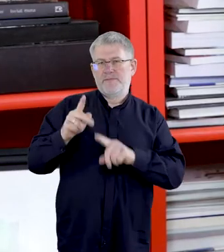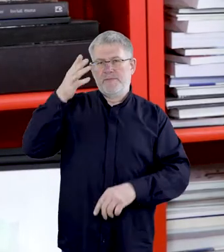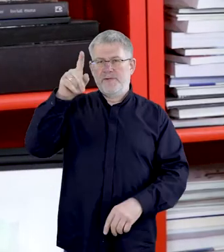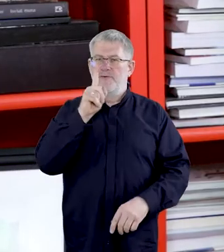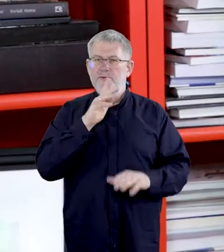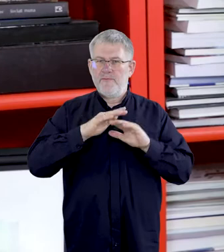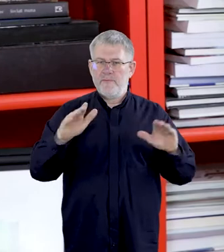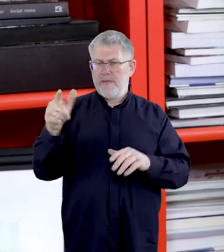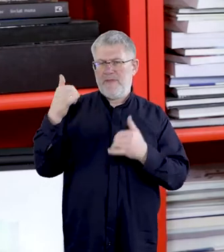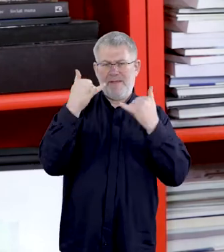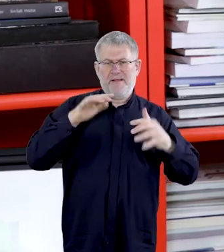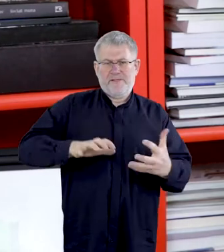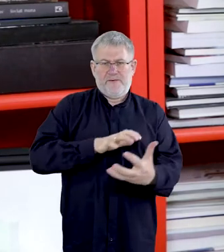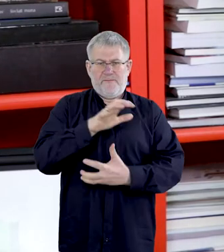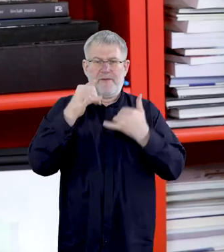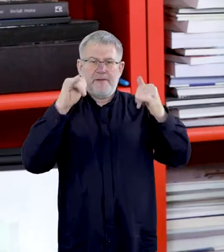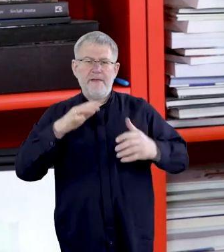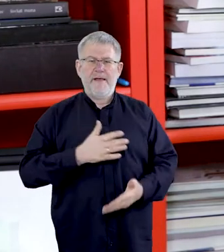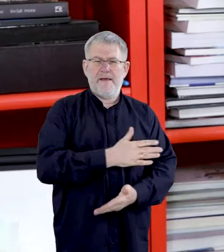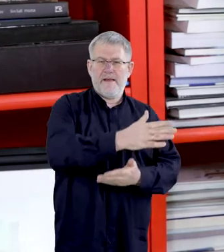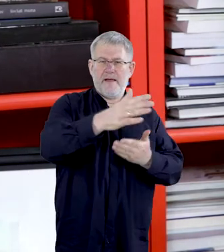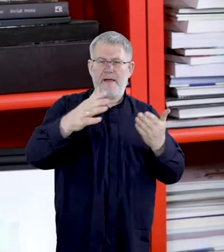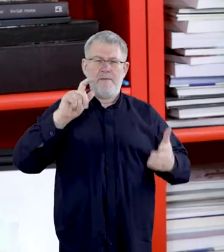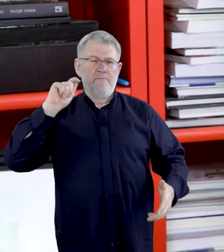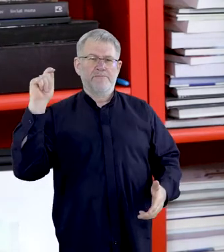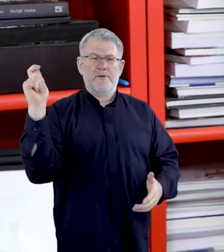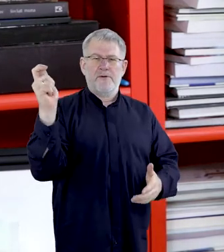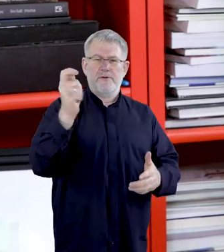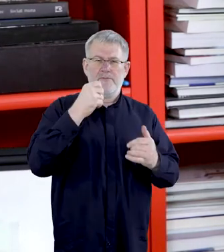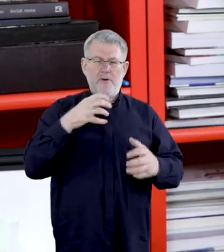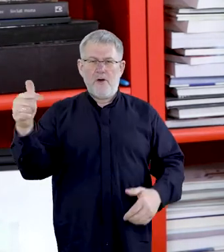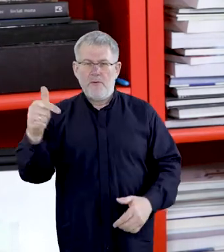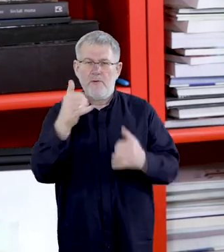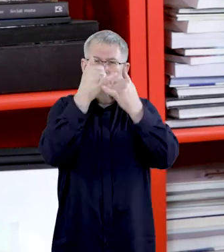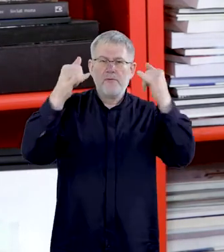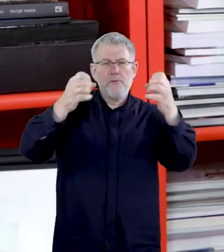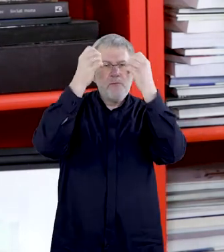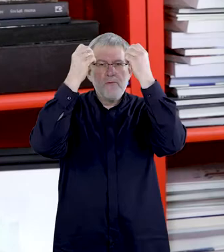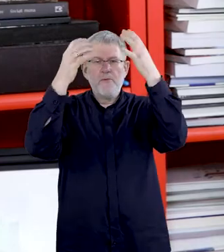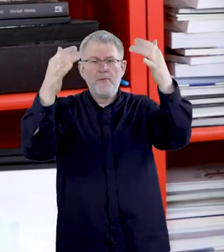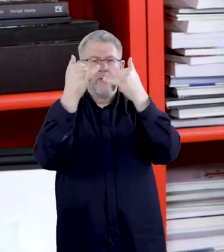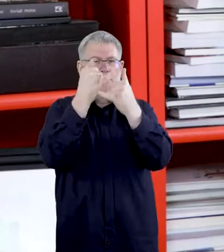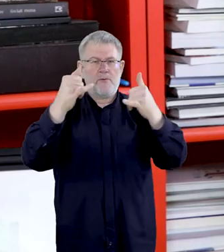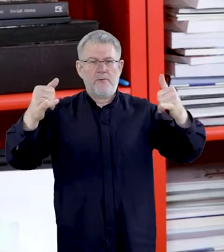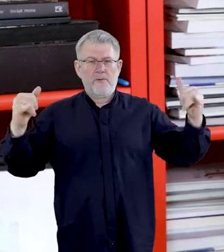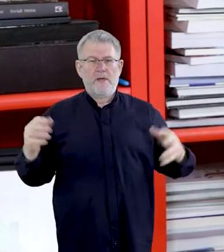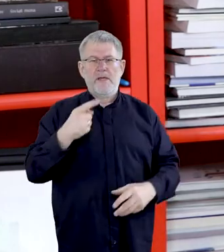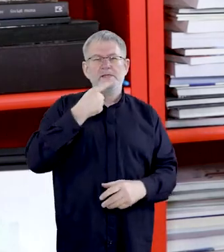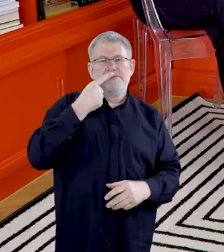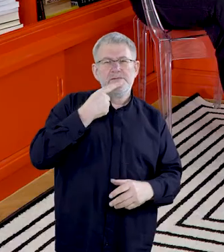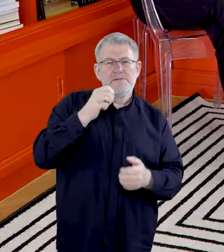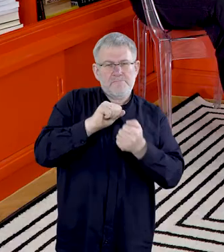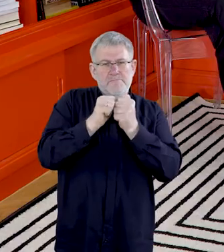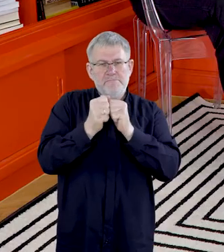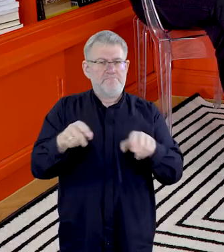jak podróż do innej krainy, tak jak się zwiedza różne kraje, gdzie obowiązują różne kultury, różne języki.